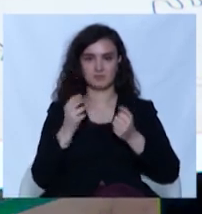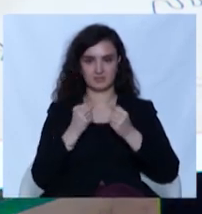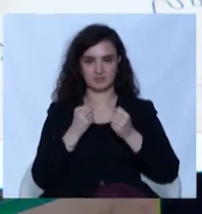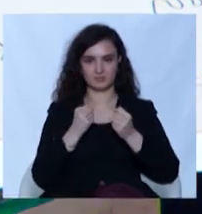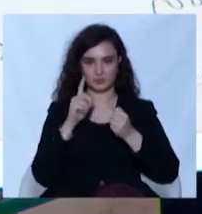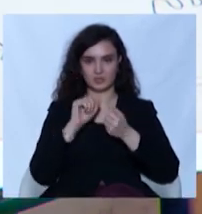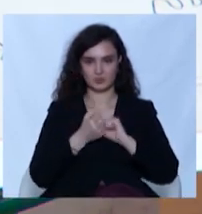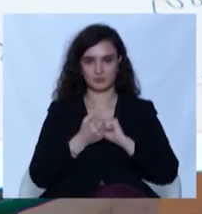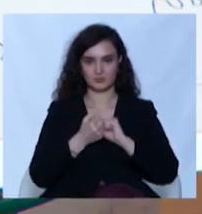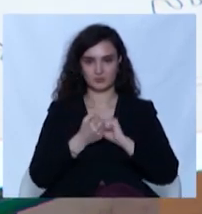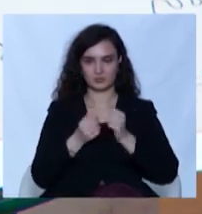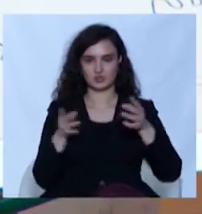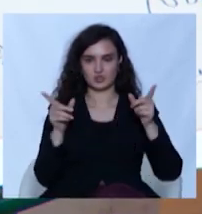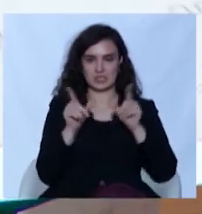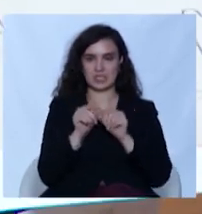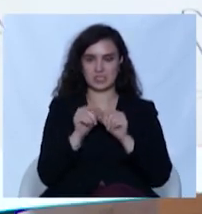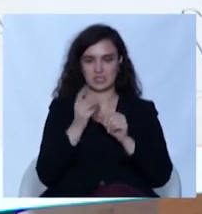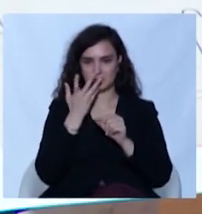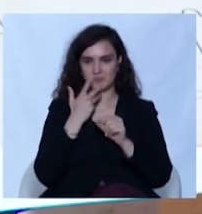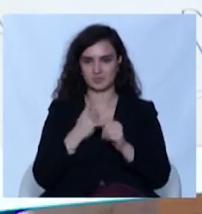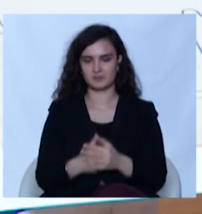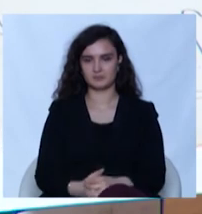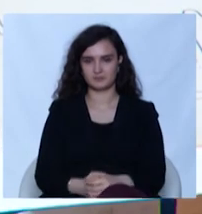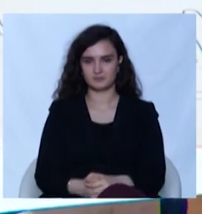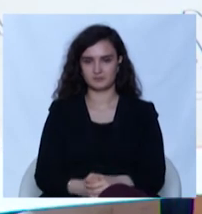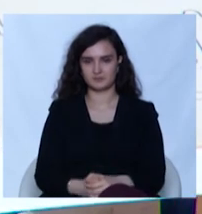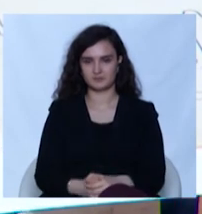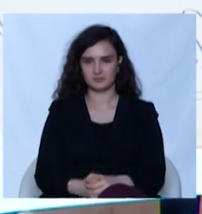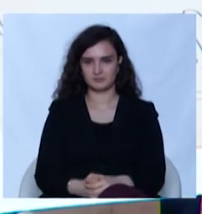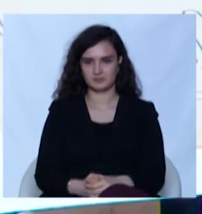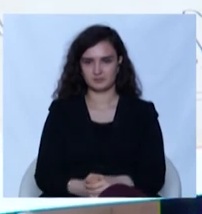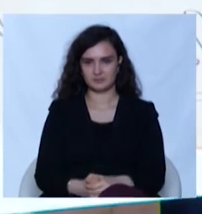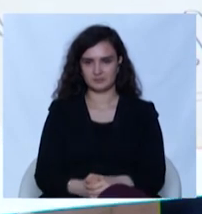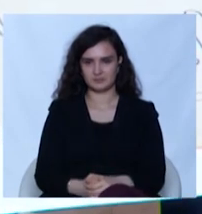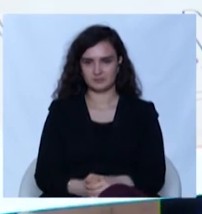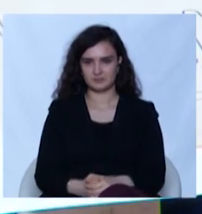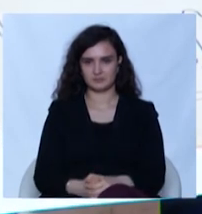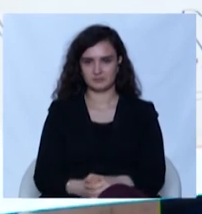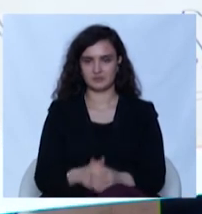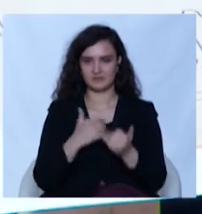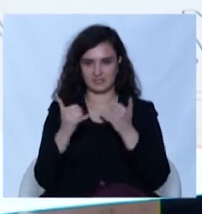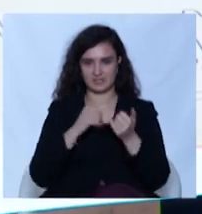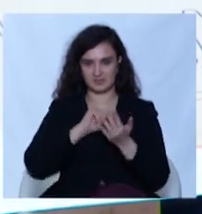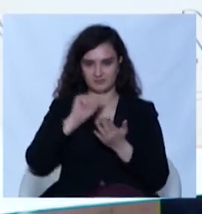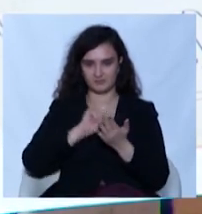ხო გახსოვთ შედგენილი ფერი რომ გქონია. ეხა ესეც ყვითელი გავაკეთეთ.